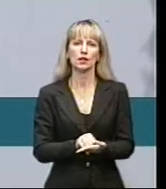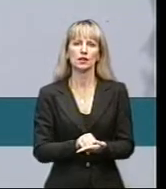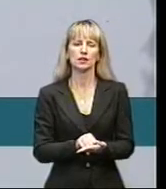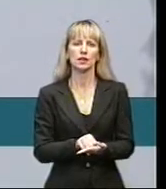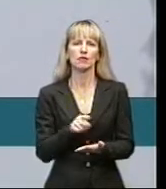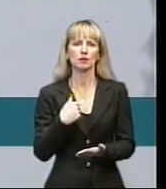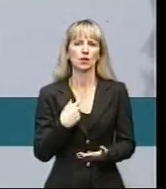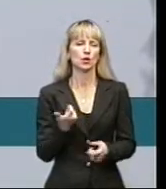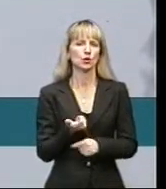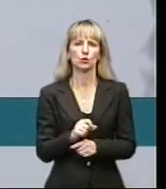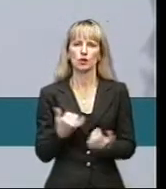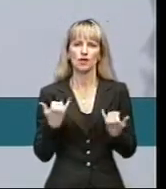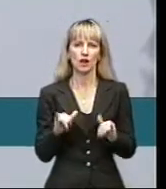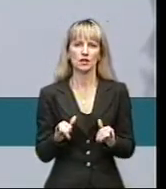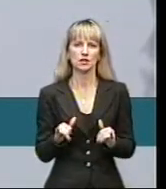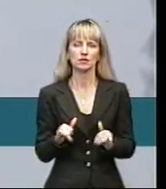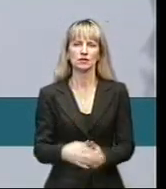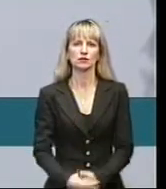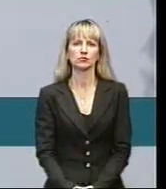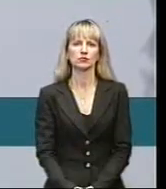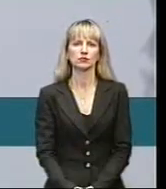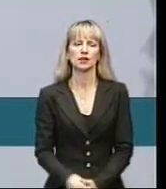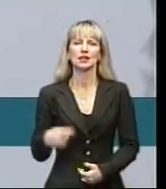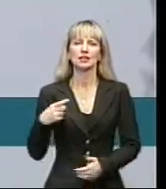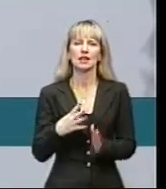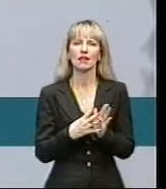він мене дуже вразив.